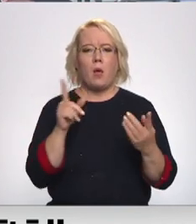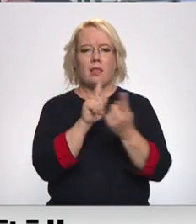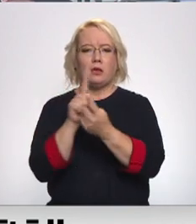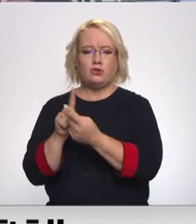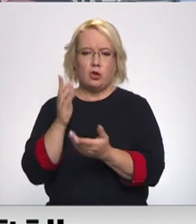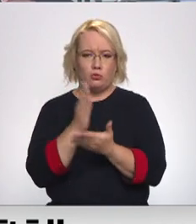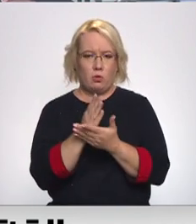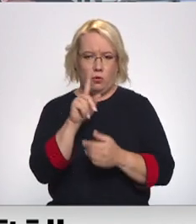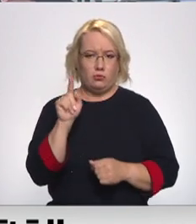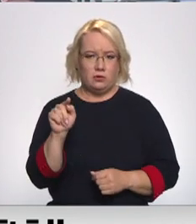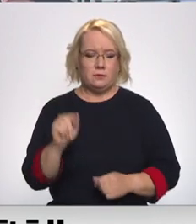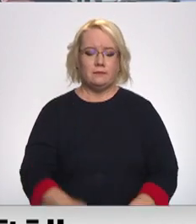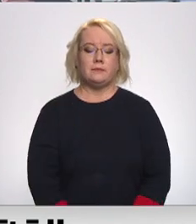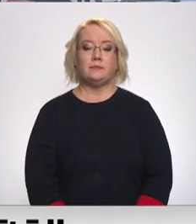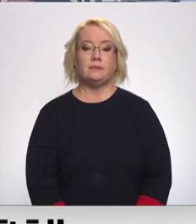tikšanās?